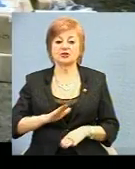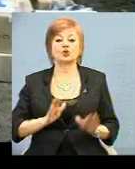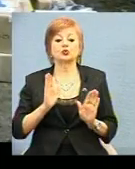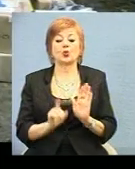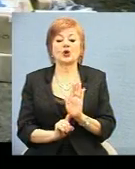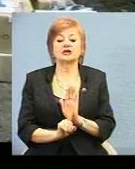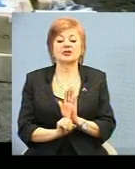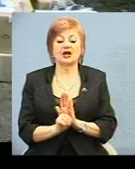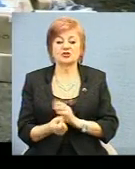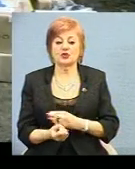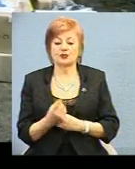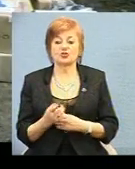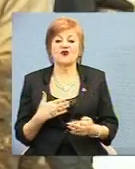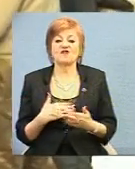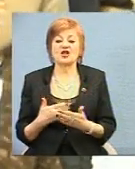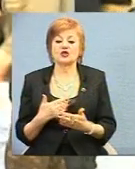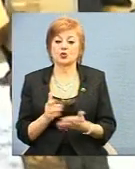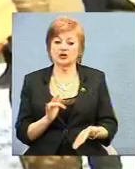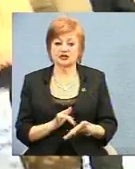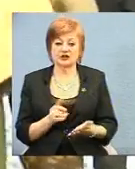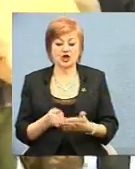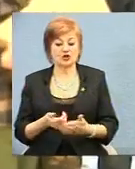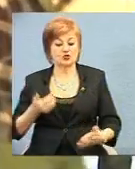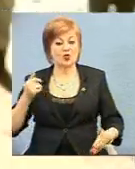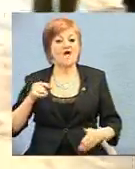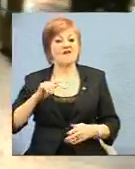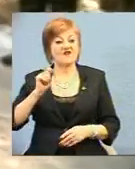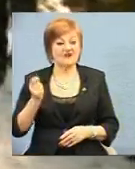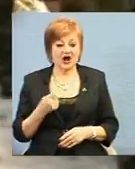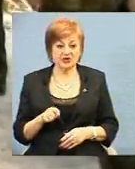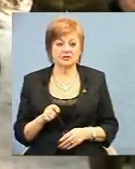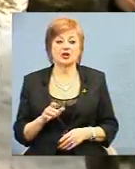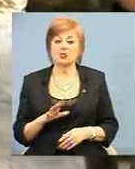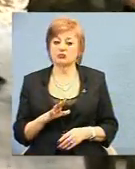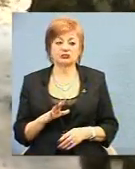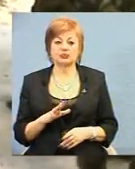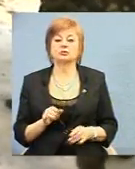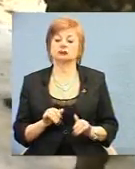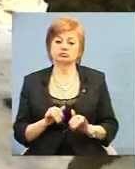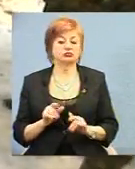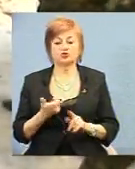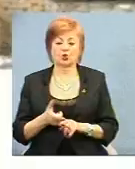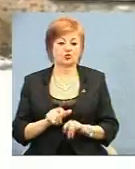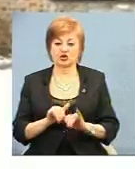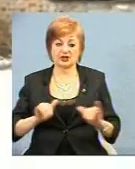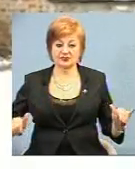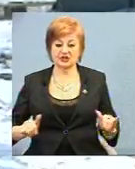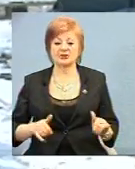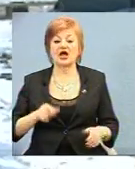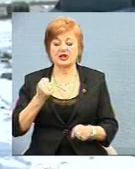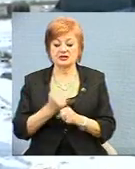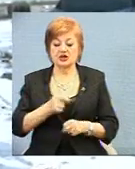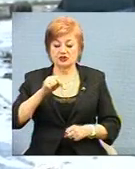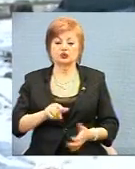починали зароджуватись волонтерські центри. До війни на Сході цей напрямок діяльності був не надто розвиненим. Створити власне осередок у